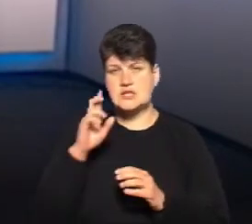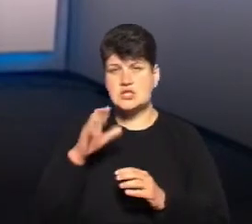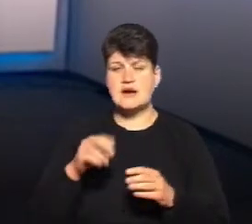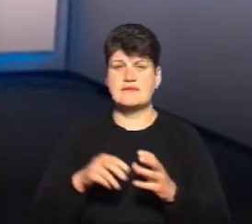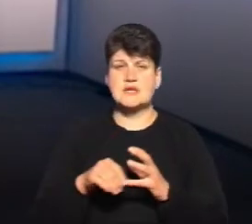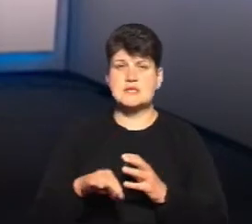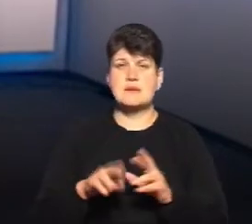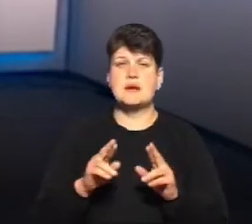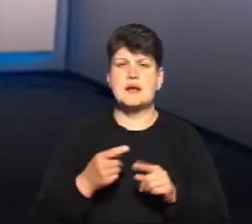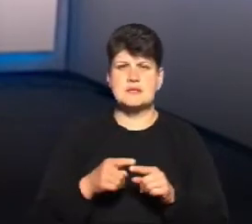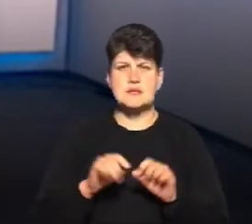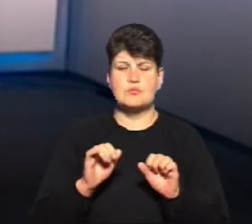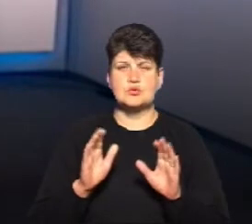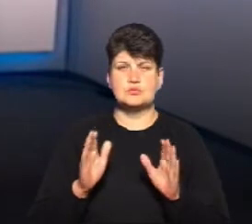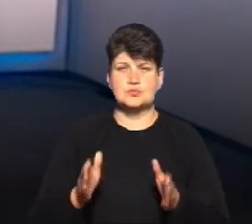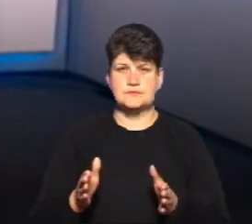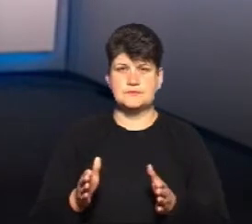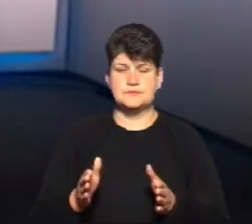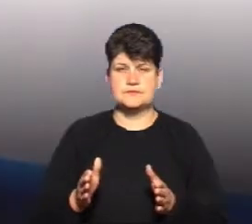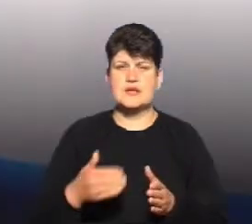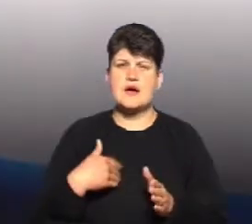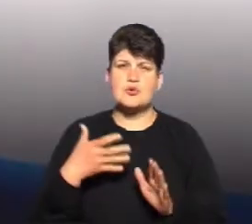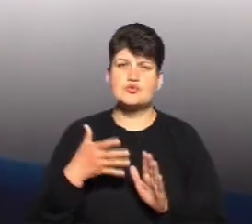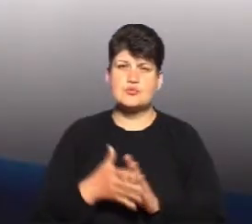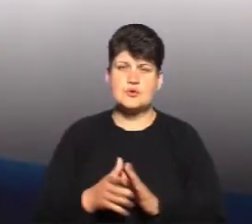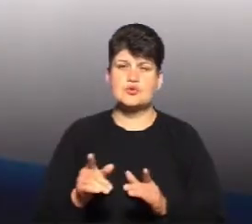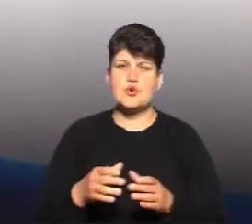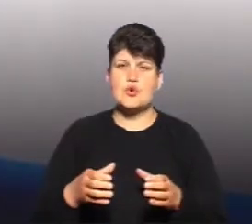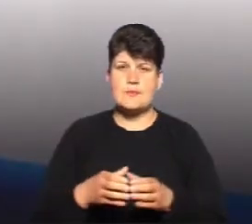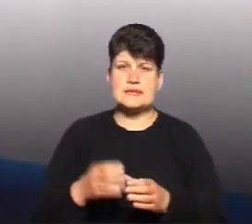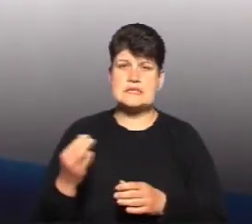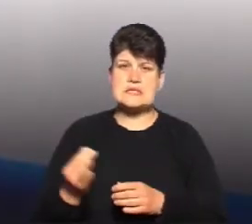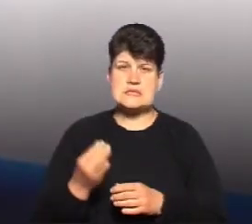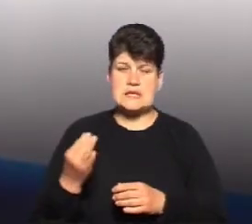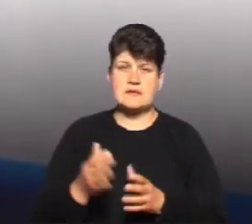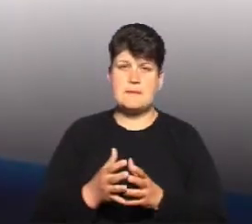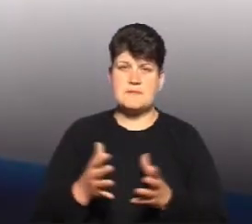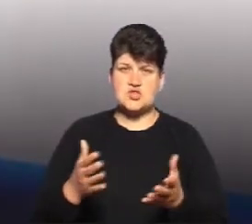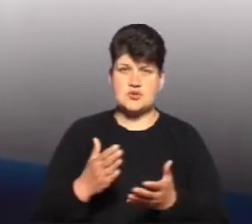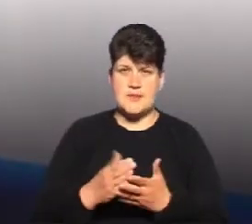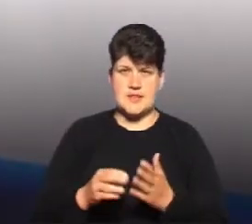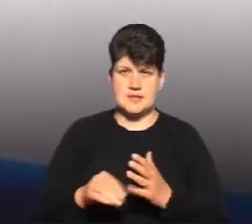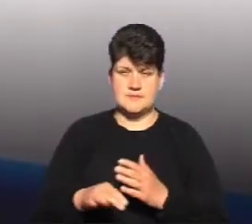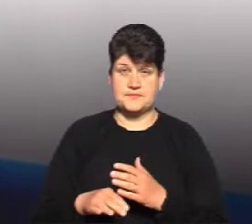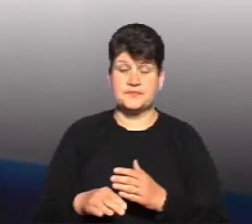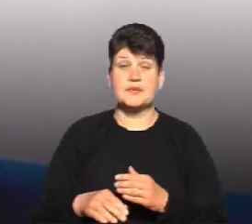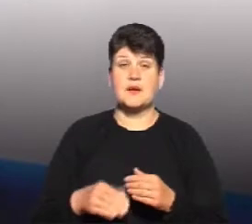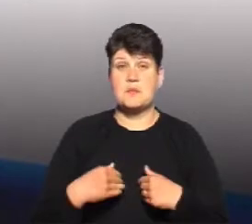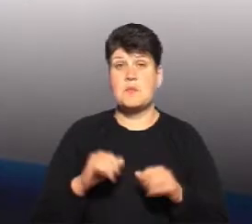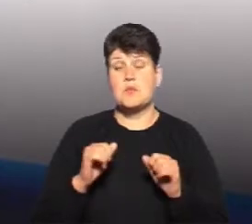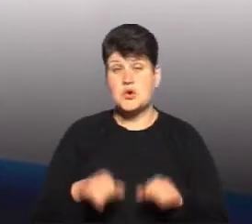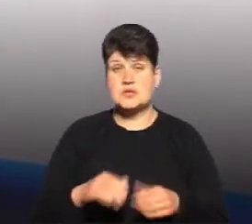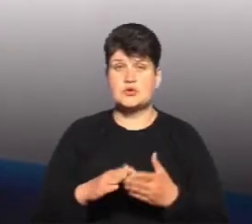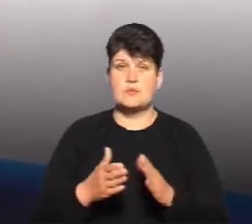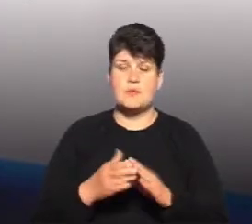взагалі відбуватиметься? Ну, я розумію, що громада просто зацікавлена якомога більше мати, так? Ну, можна домовитись, тому що провести обмін